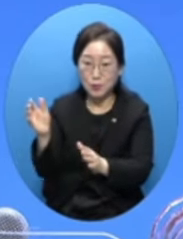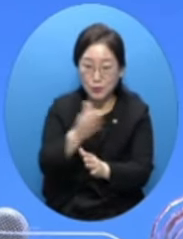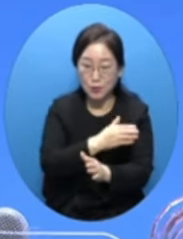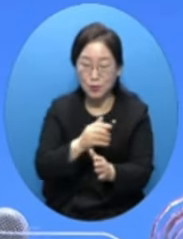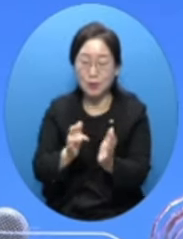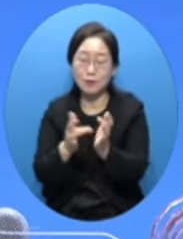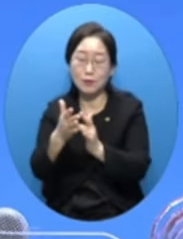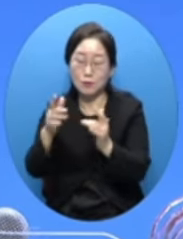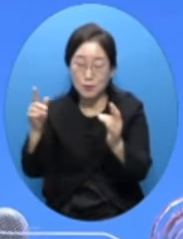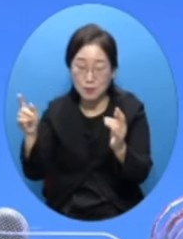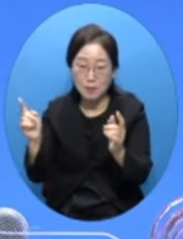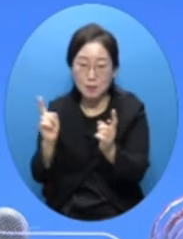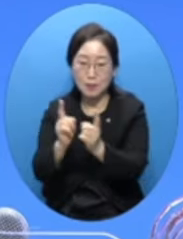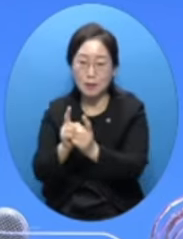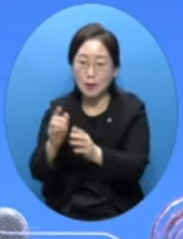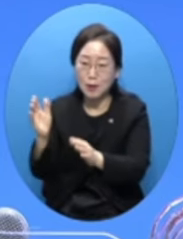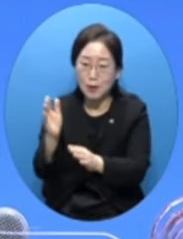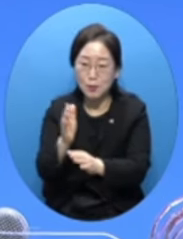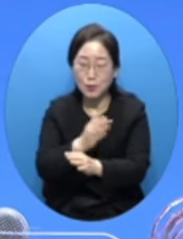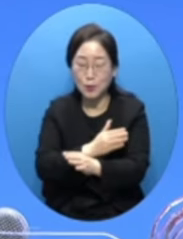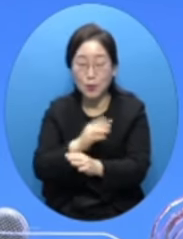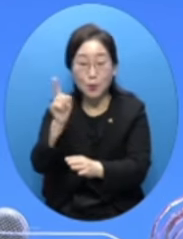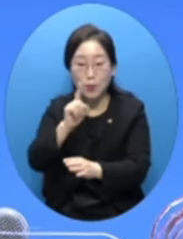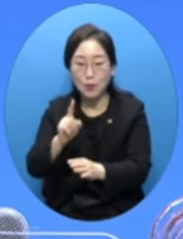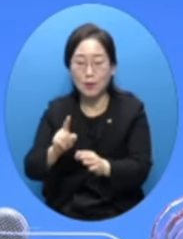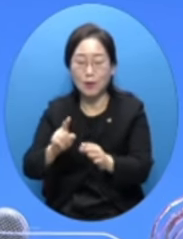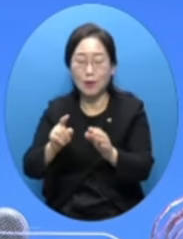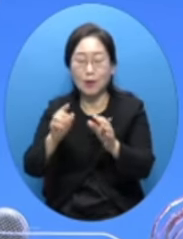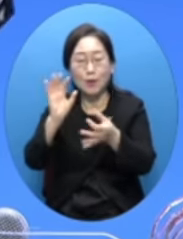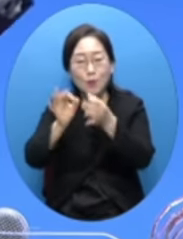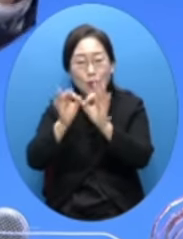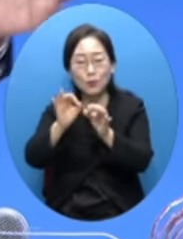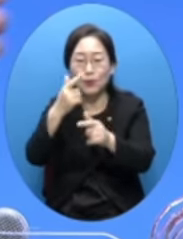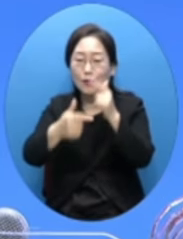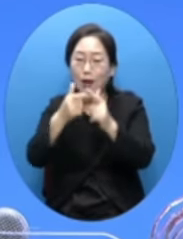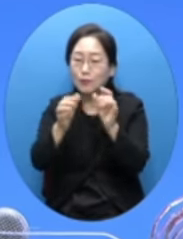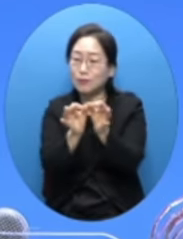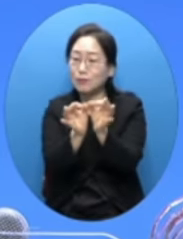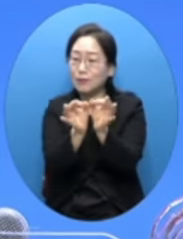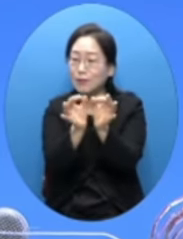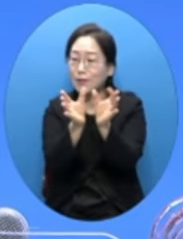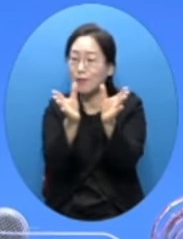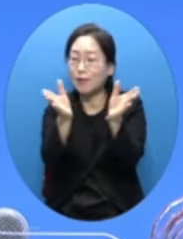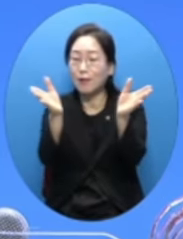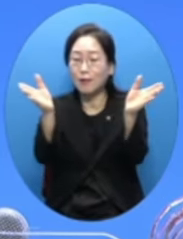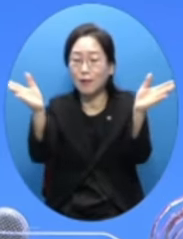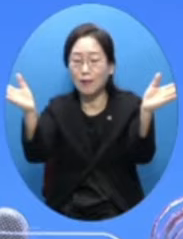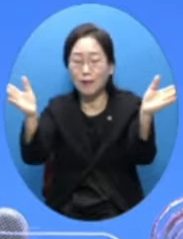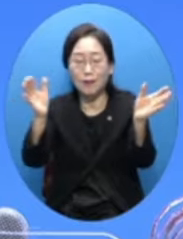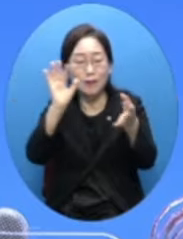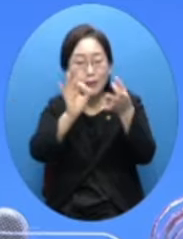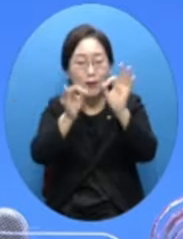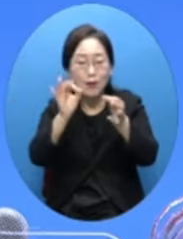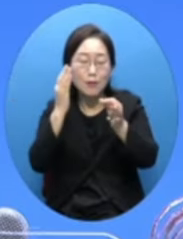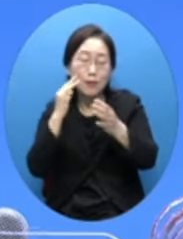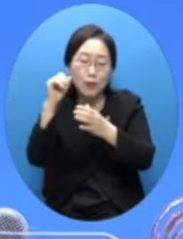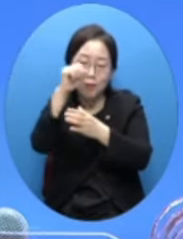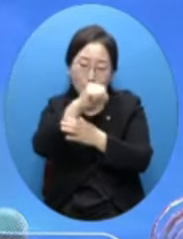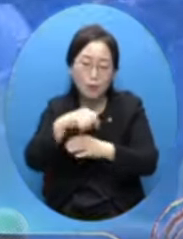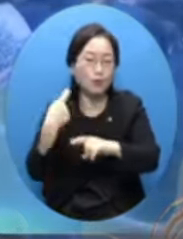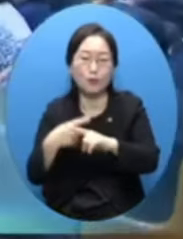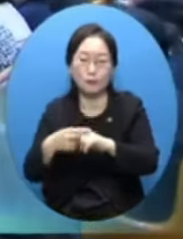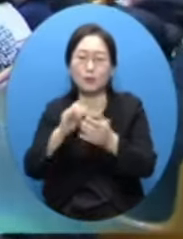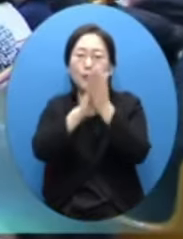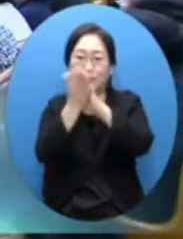되면 포도나무에 붙은 가지가 되어서 많은 열매를 맺게 되는 것입니다. 요한복음 15장 5절에